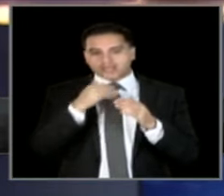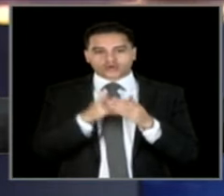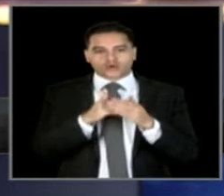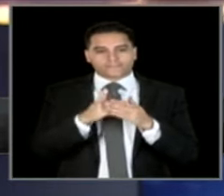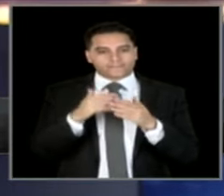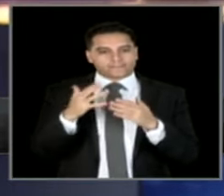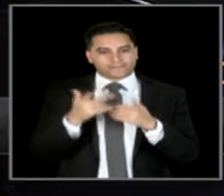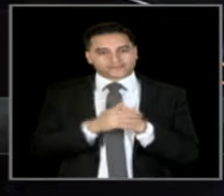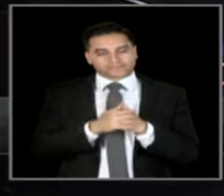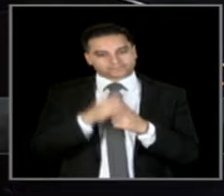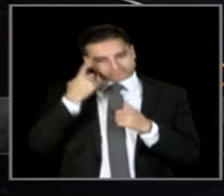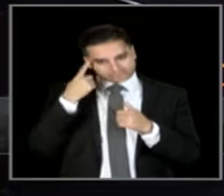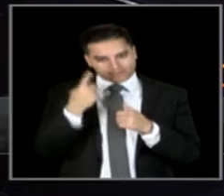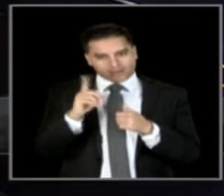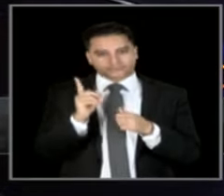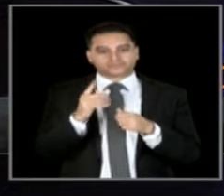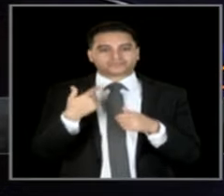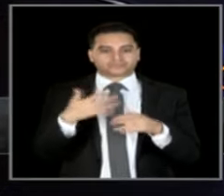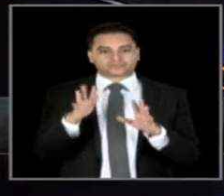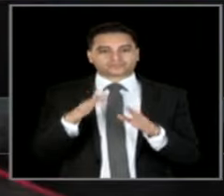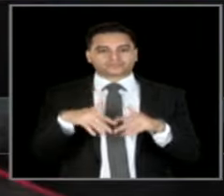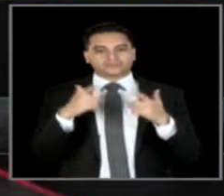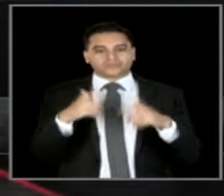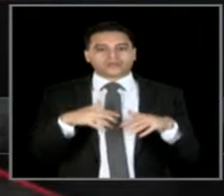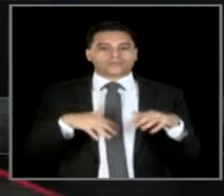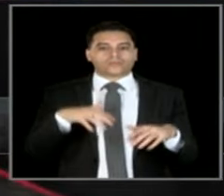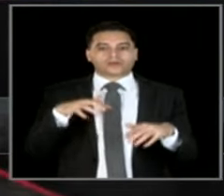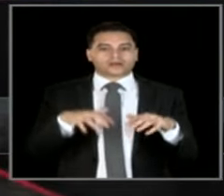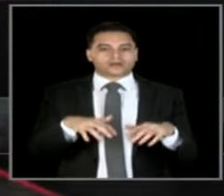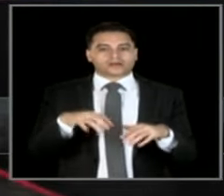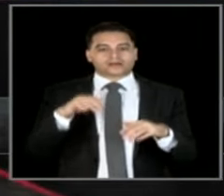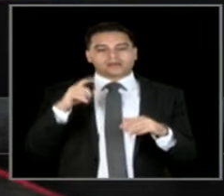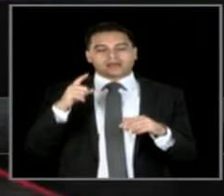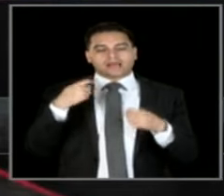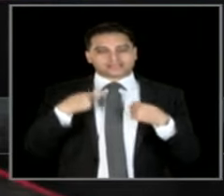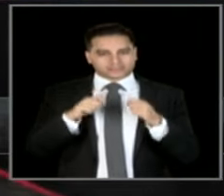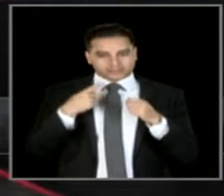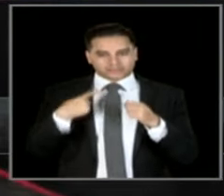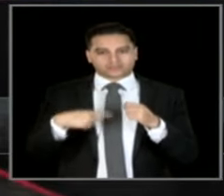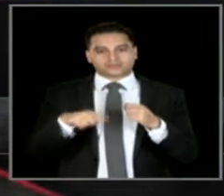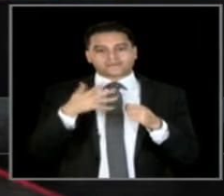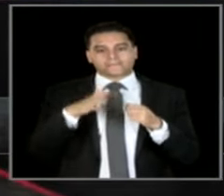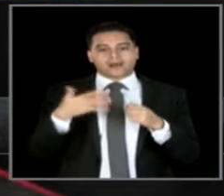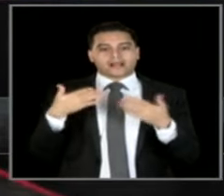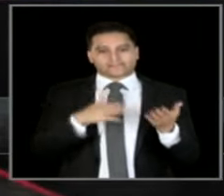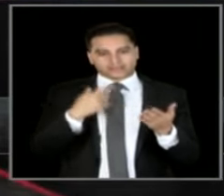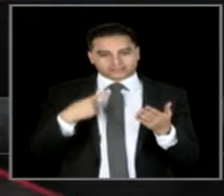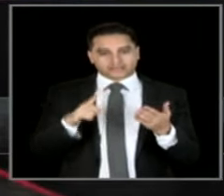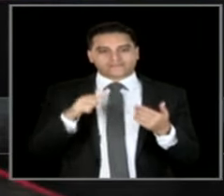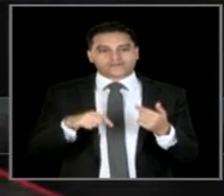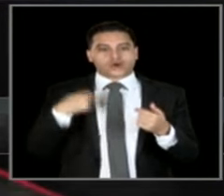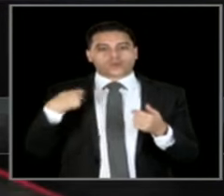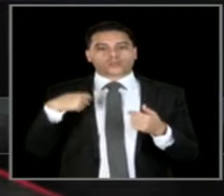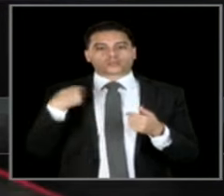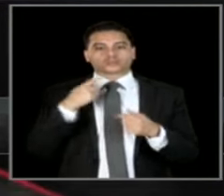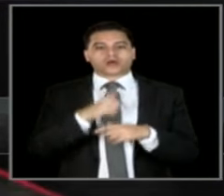باص ما هي اللغه الرسميه في دوله نيكارجوا اسبانيا صح يا سب بنهر الاردن في احد البحار البحر الميت صح ما الوزاره